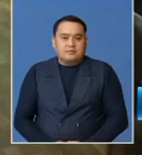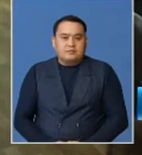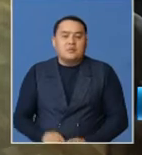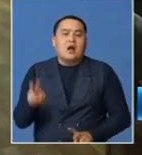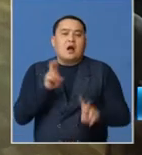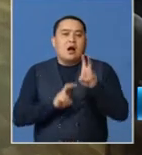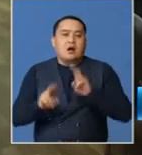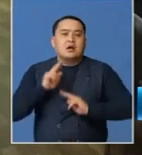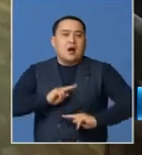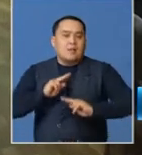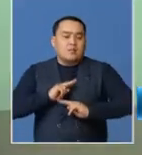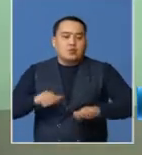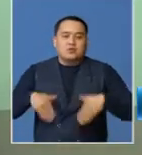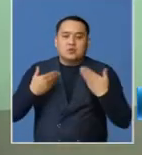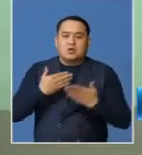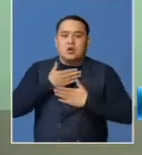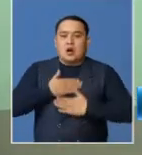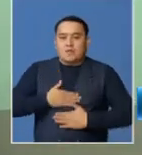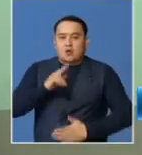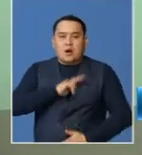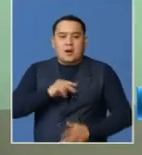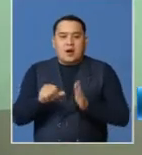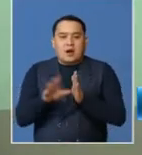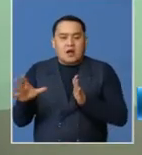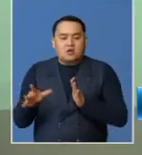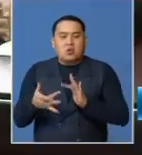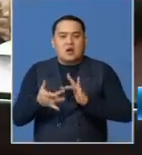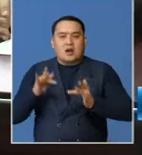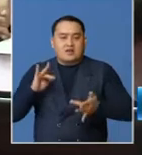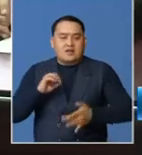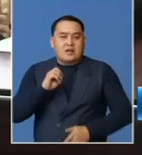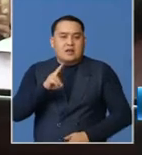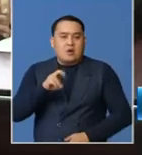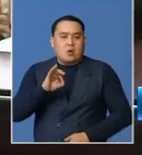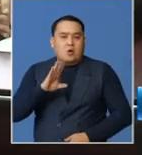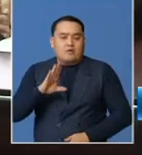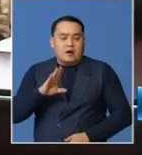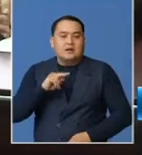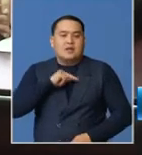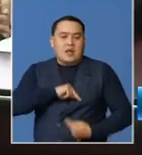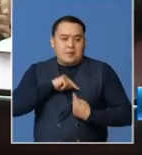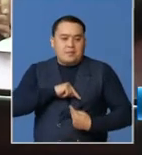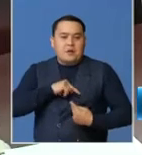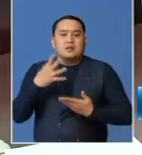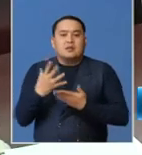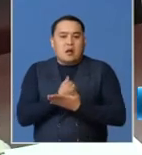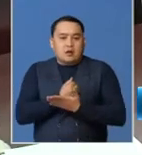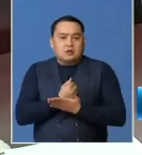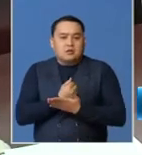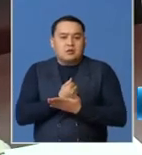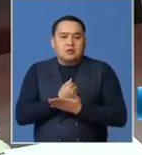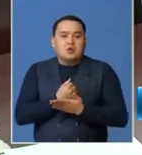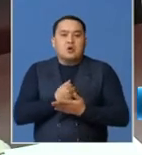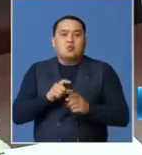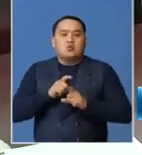Соискатели и работодатели особенно довольны работой электронного портала «Еңбек.кз». Именно по нему многие безработные, не обивая